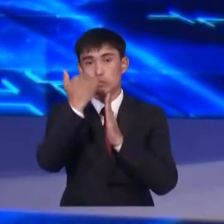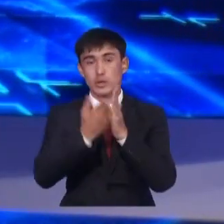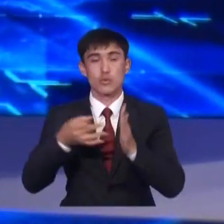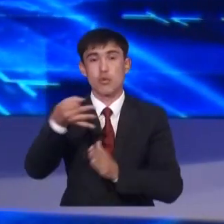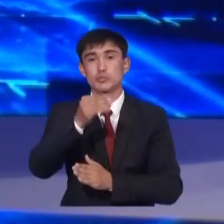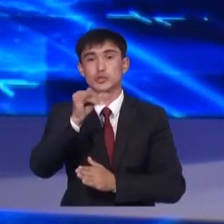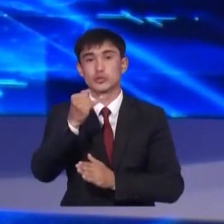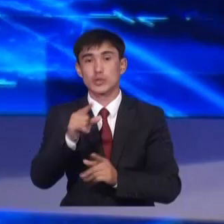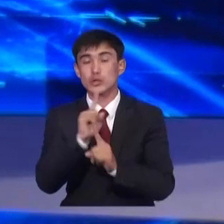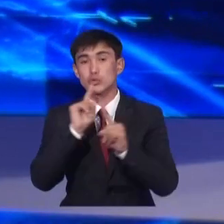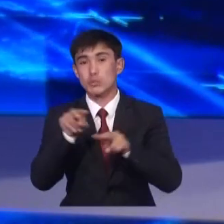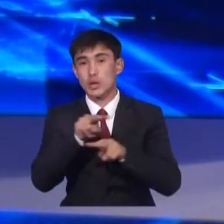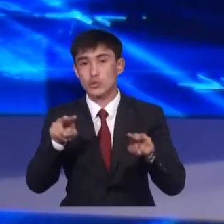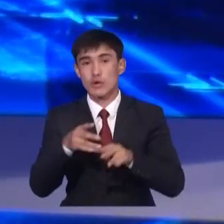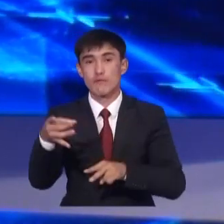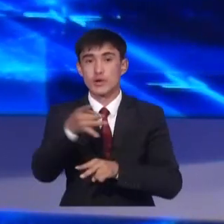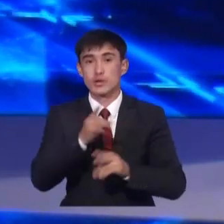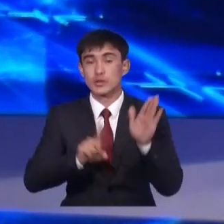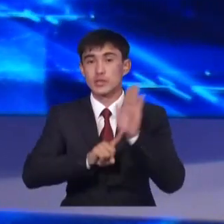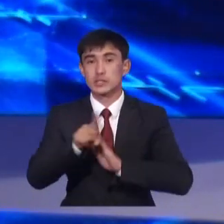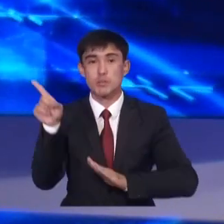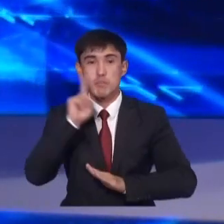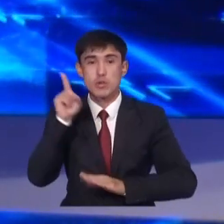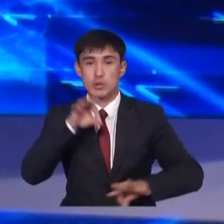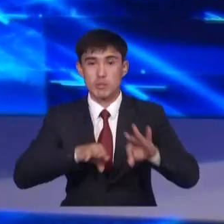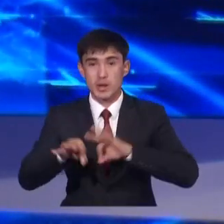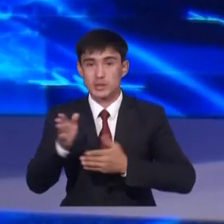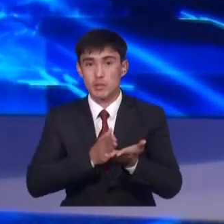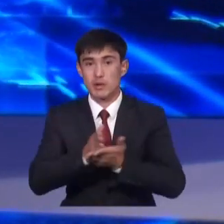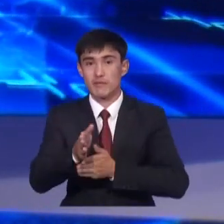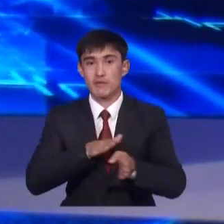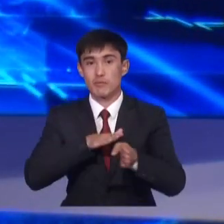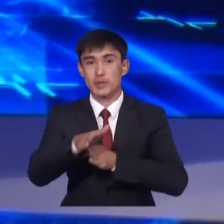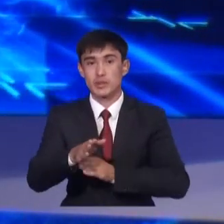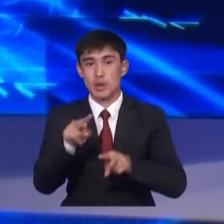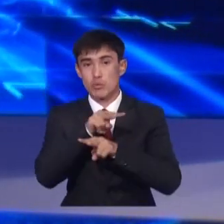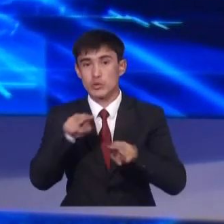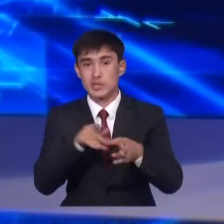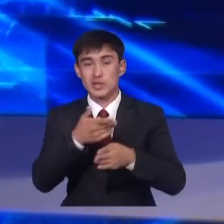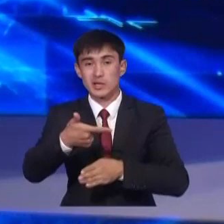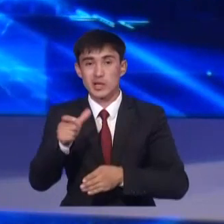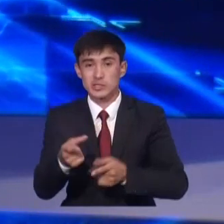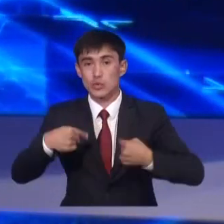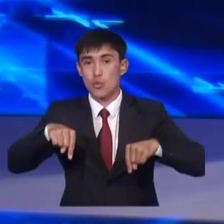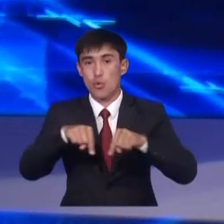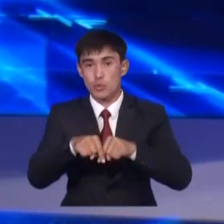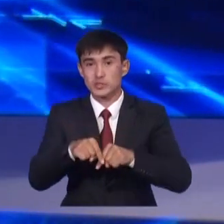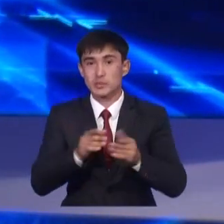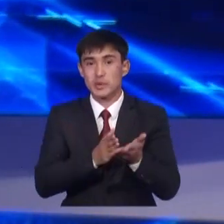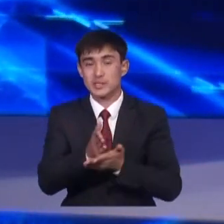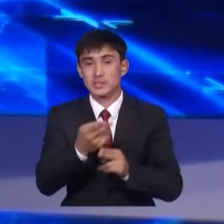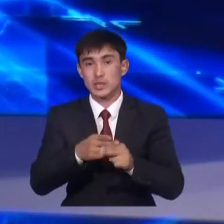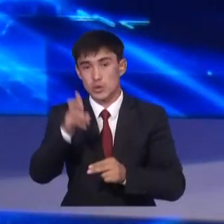госпрограмм в области ЖТСУ на особом контроле. В регионе стартовал пилотный проект, направленный на осуществление наблюдения гражданским